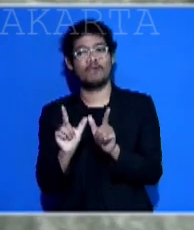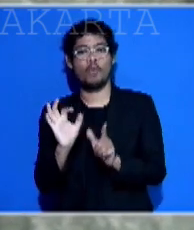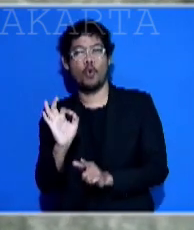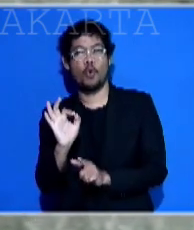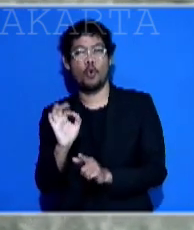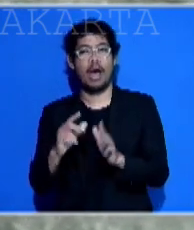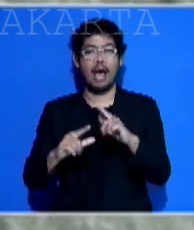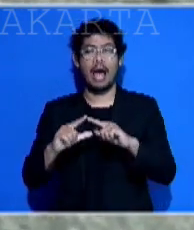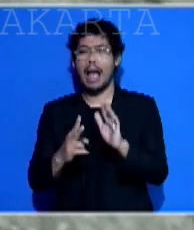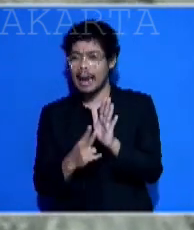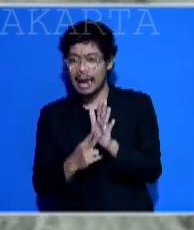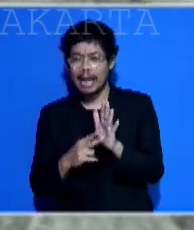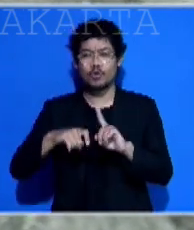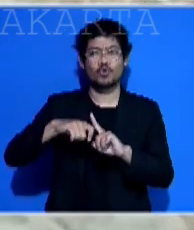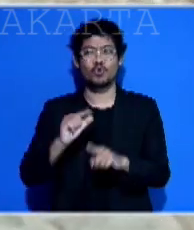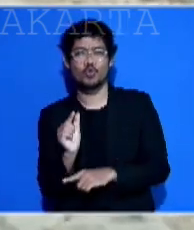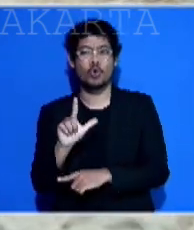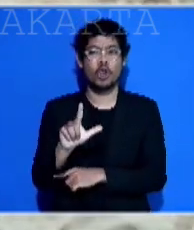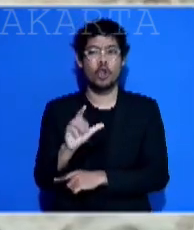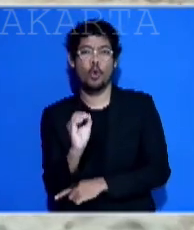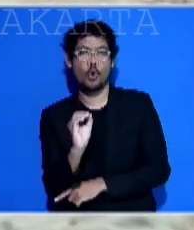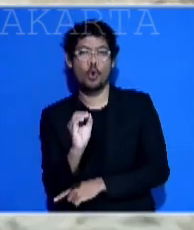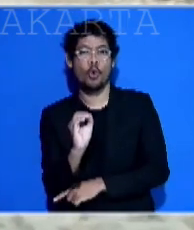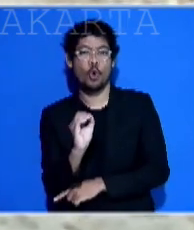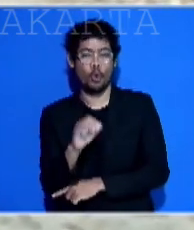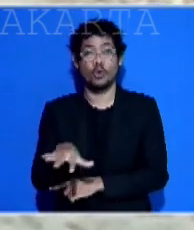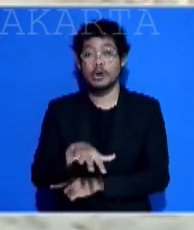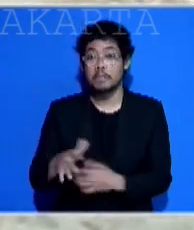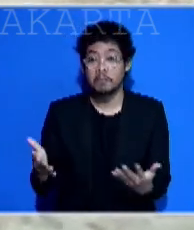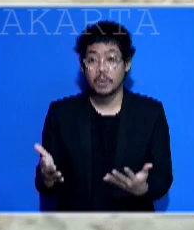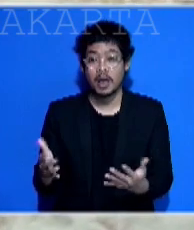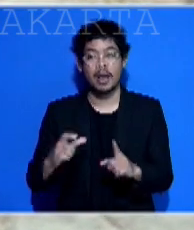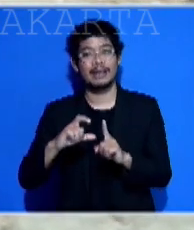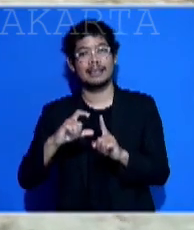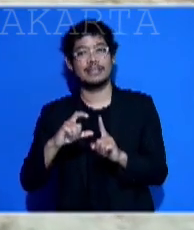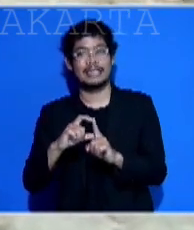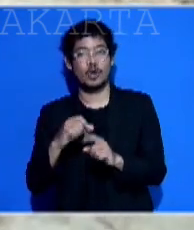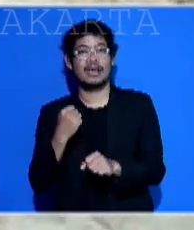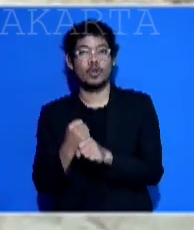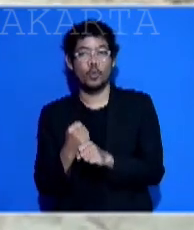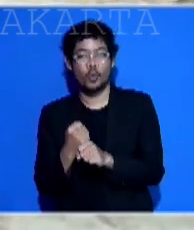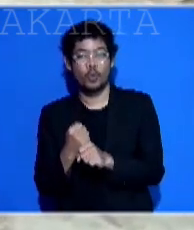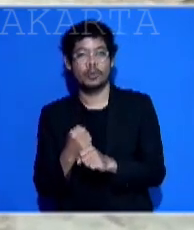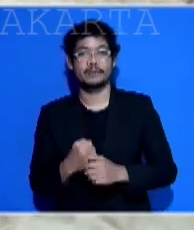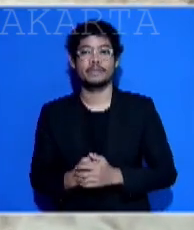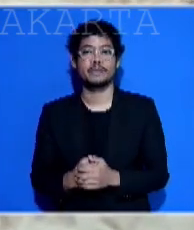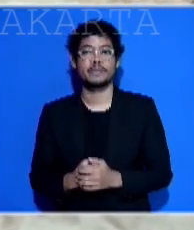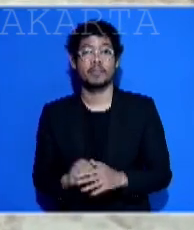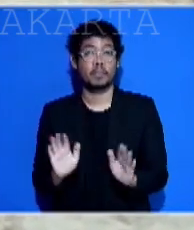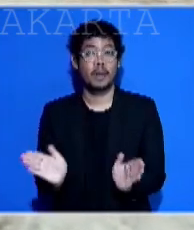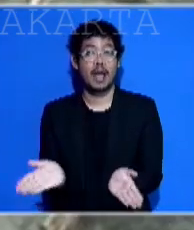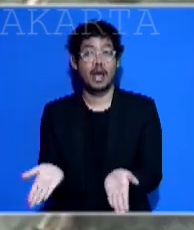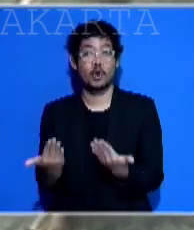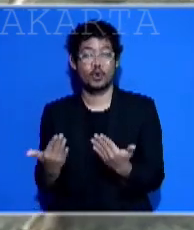Ukiran kasebat kasebar enggo sak nginggiling pareden ing dusun Duwet Gentong. Duk rikala semanten lan dereng dipun bangun wontenipun mergi,